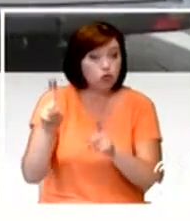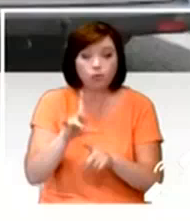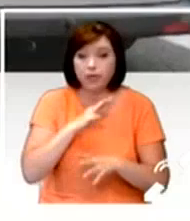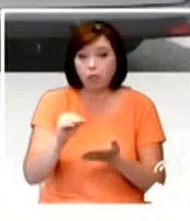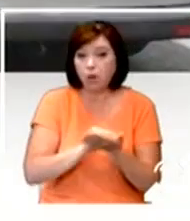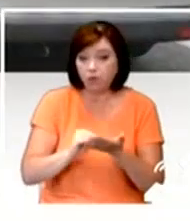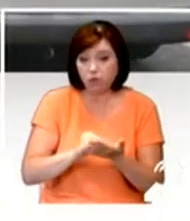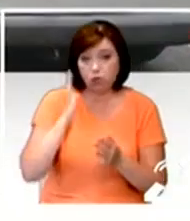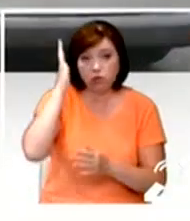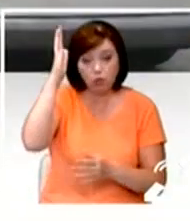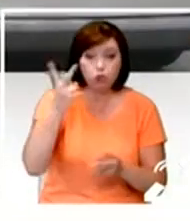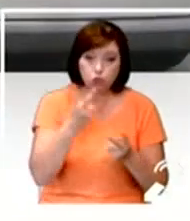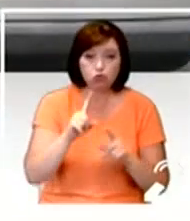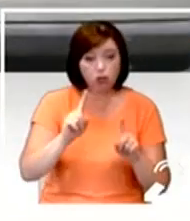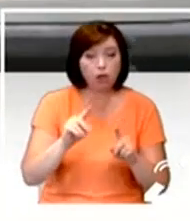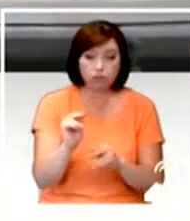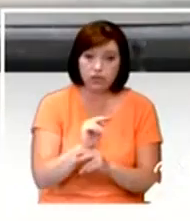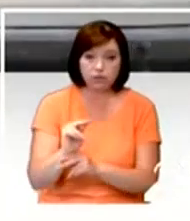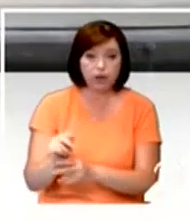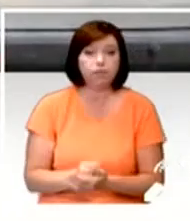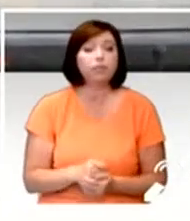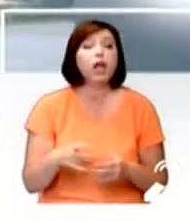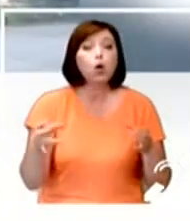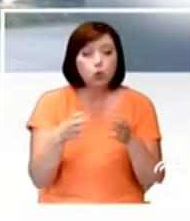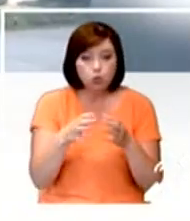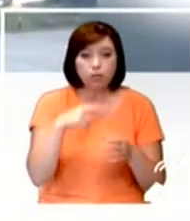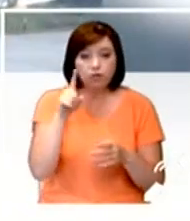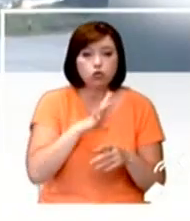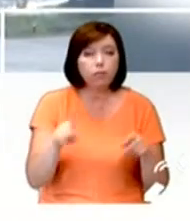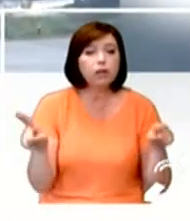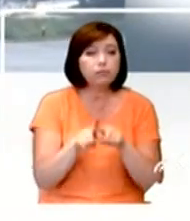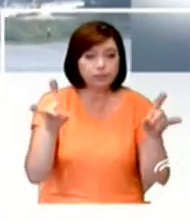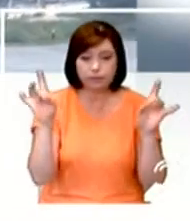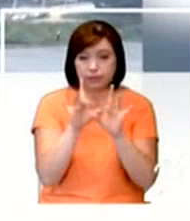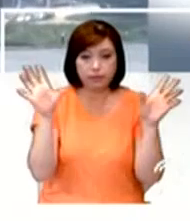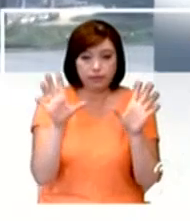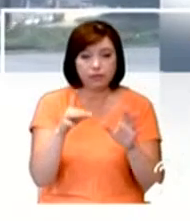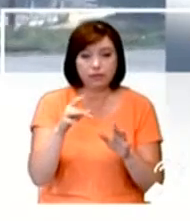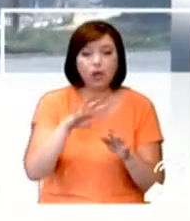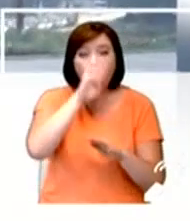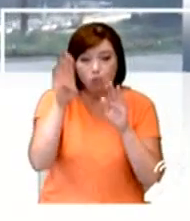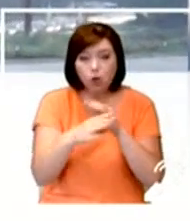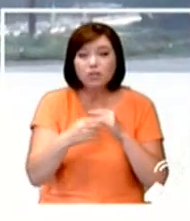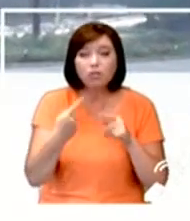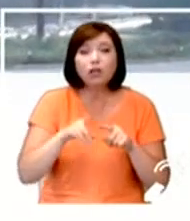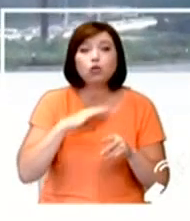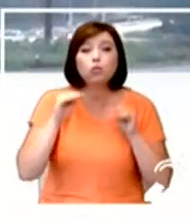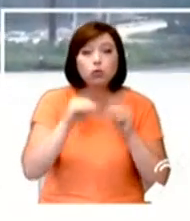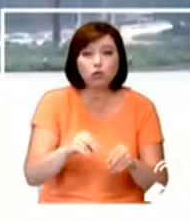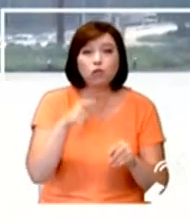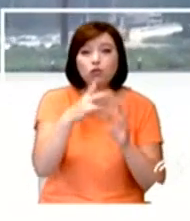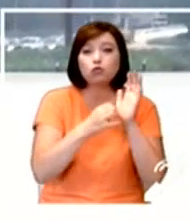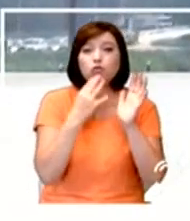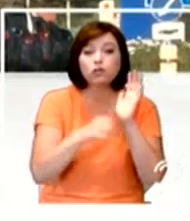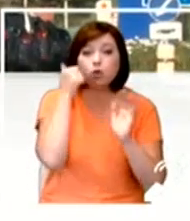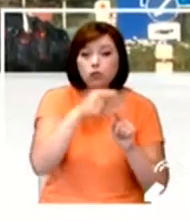se mai întâmple pe viitor. Echipa tehnică a stabilit că a fost un scurt circuit la cablurile subterane trasate încă în anii 90, ce